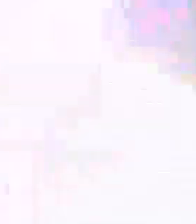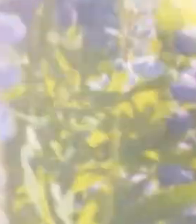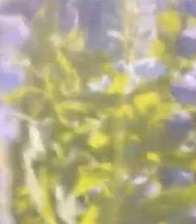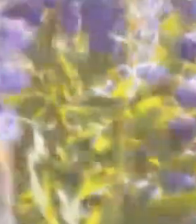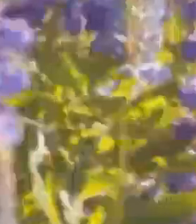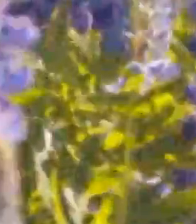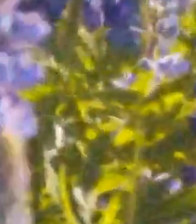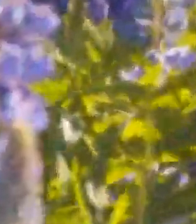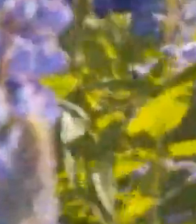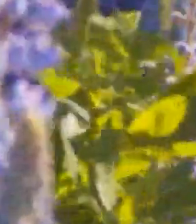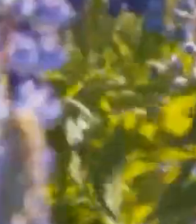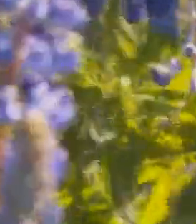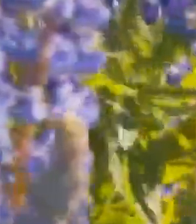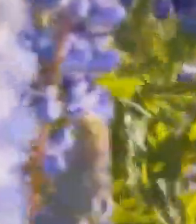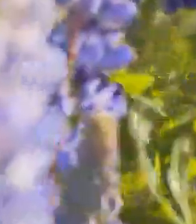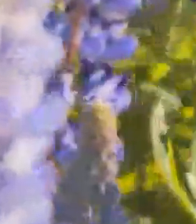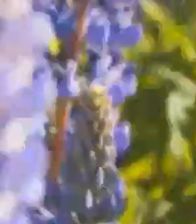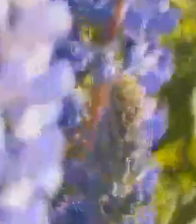많지.